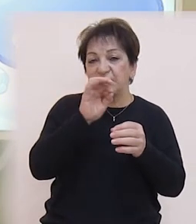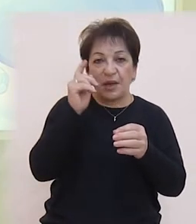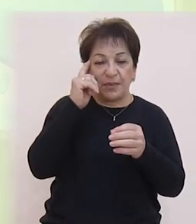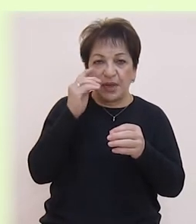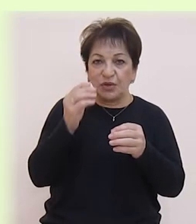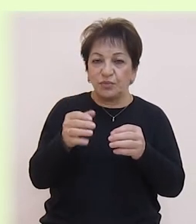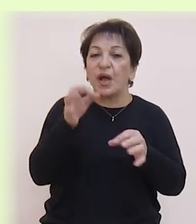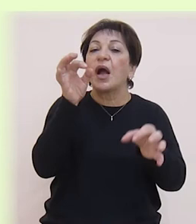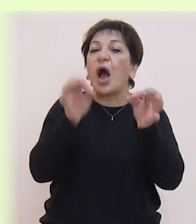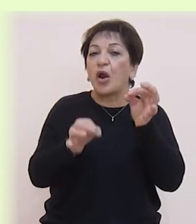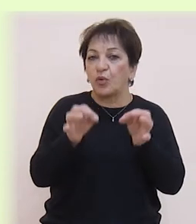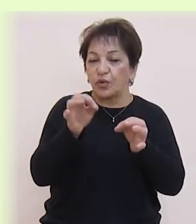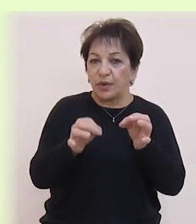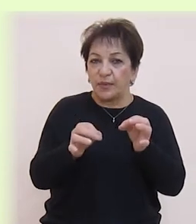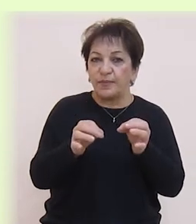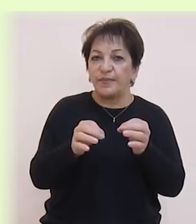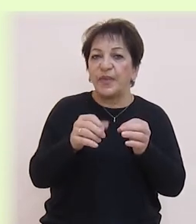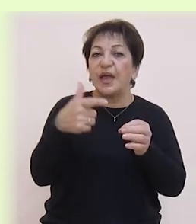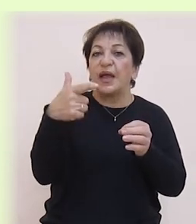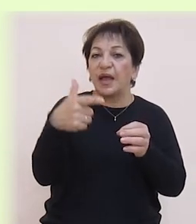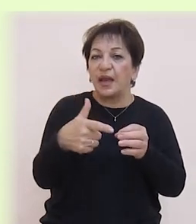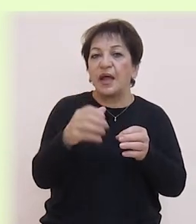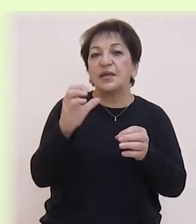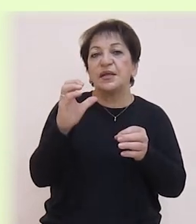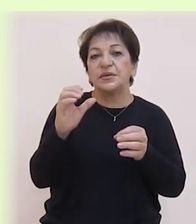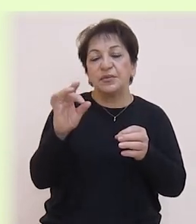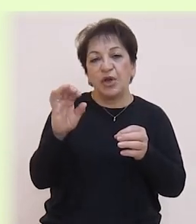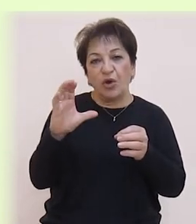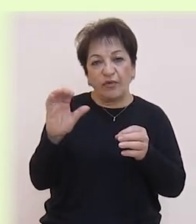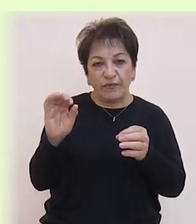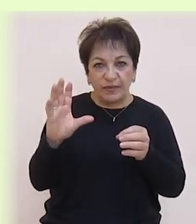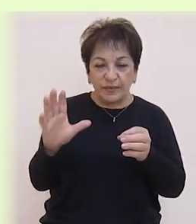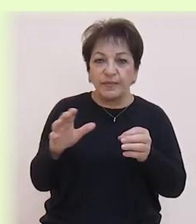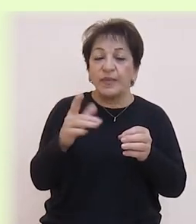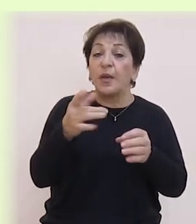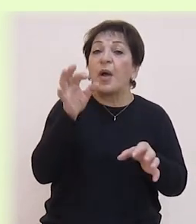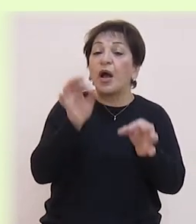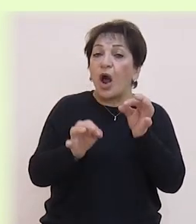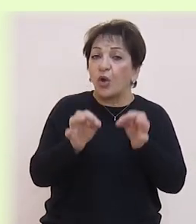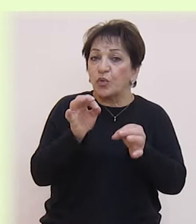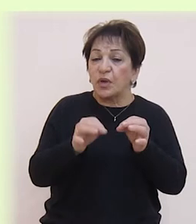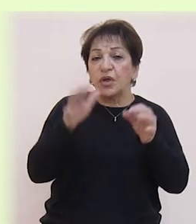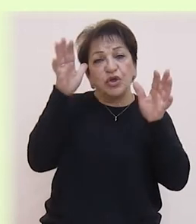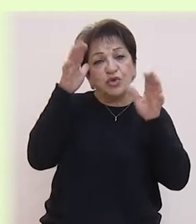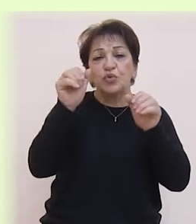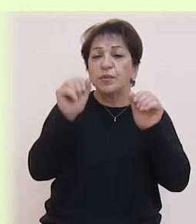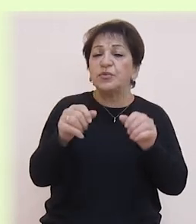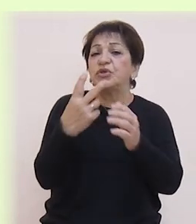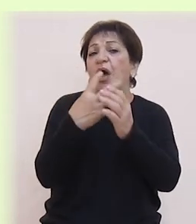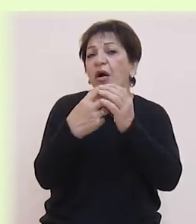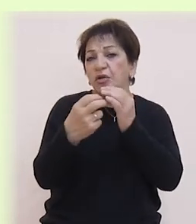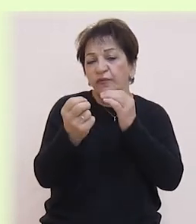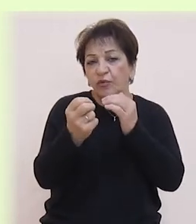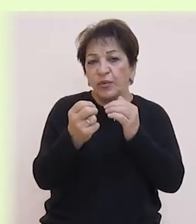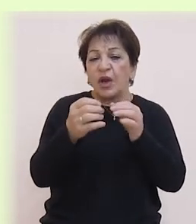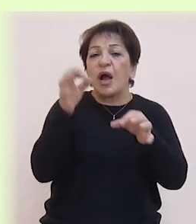էր մտածում նա։ Կարկուտը, հեղինակ Գենադի Ցիֆերով։ Երբ կարկուտ էր գալիս, իշոկը միշտ